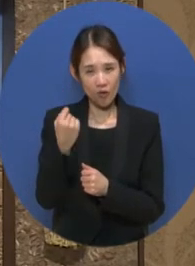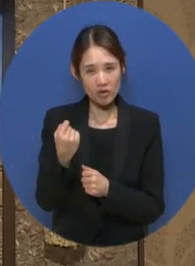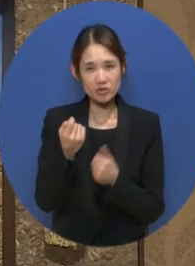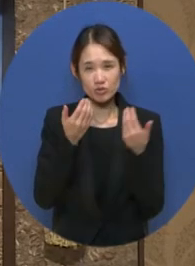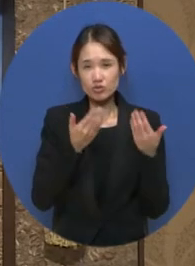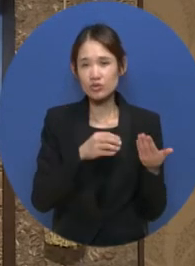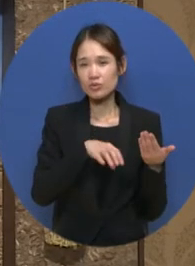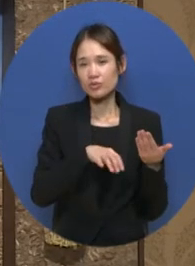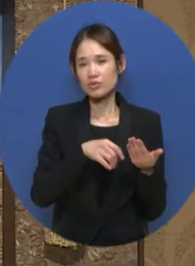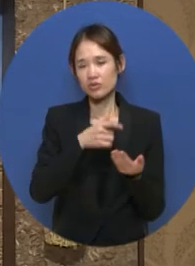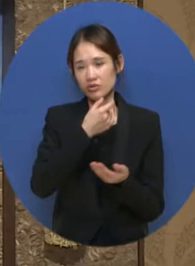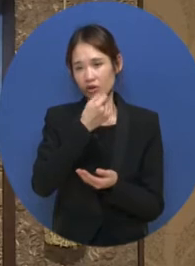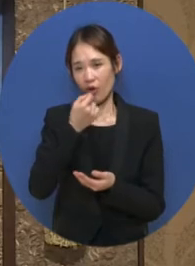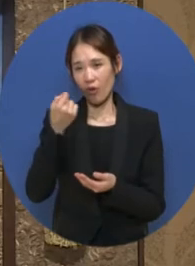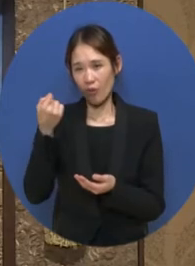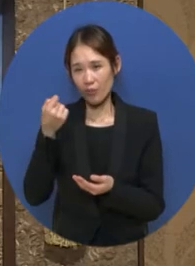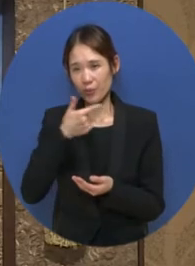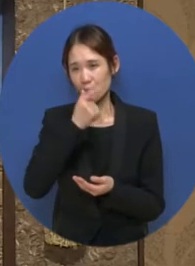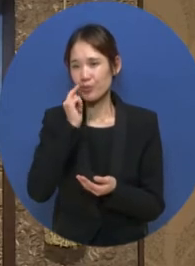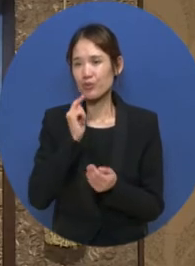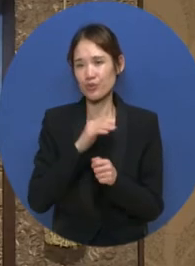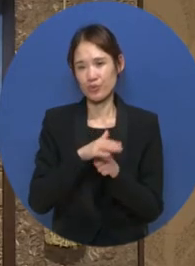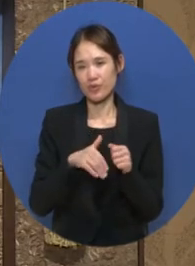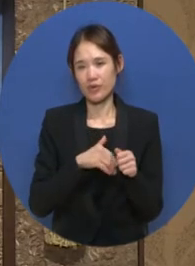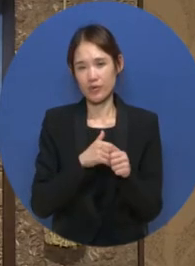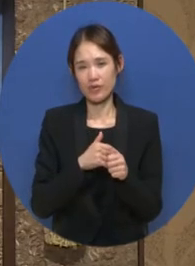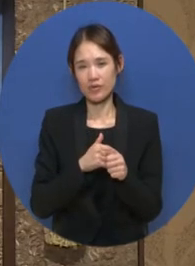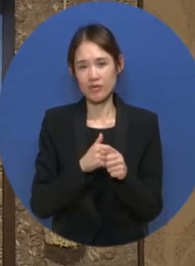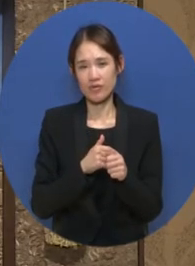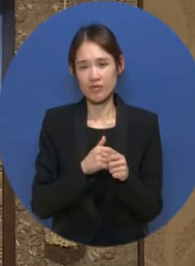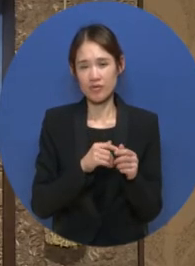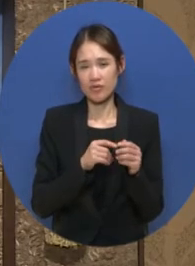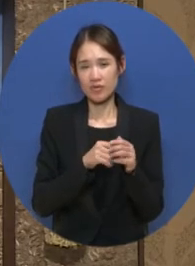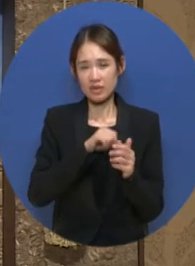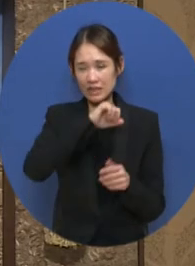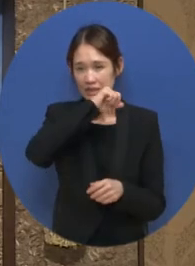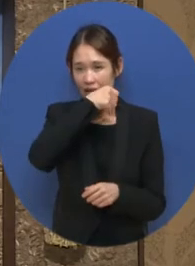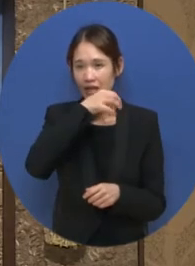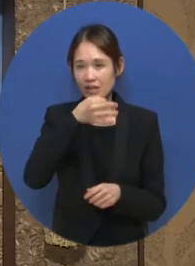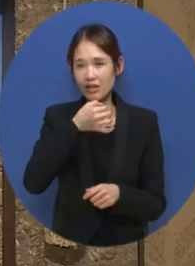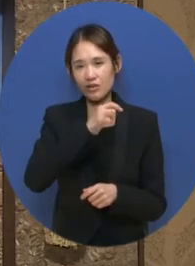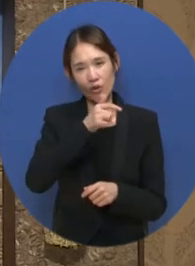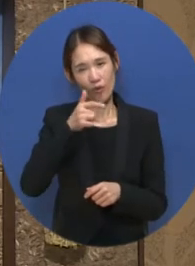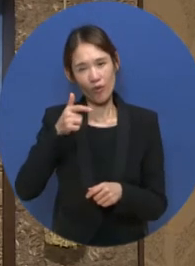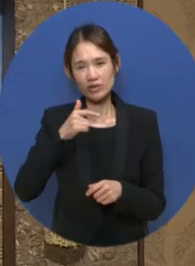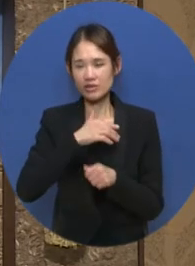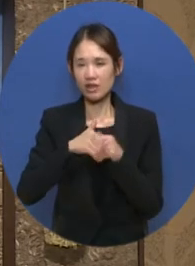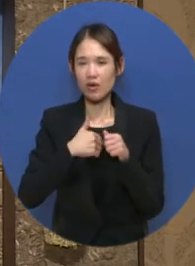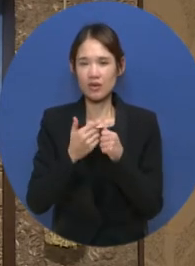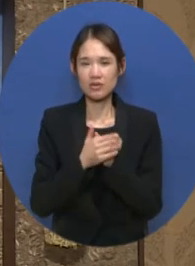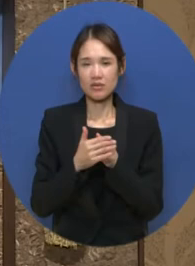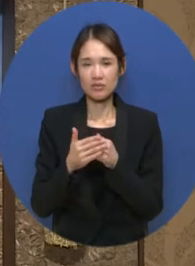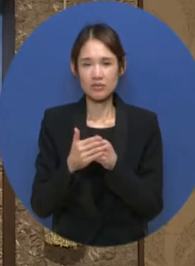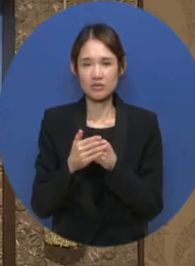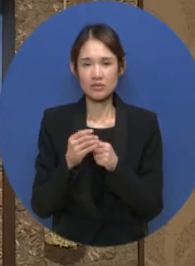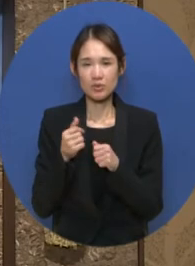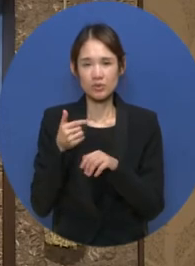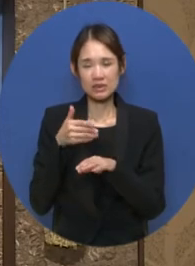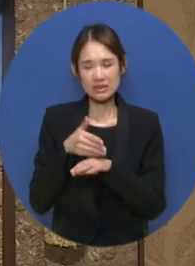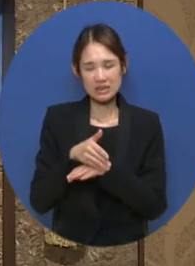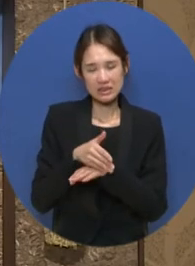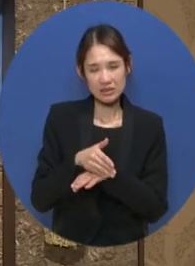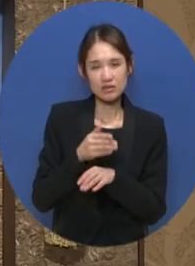이제 예정이 좀 부족한 상황이고 일단은 여러가지 예산 사항들 때문에 이제 아마 조금 속도가 좀 더 있긴